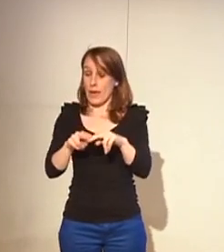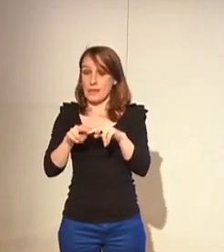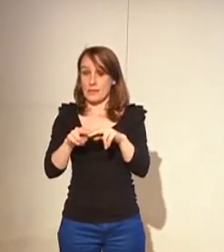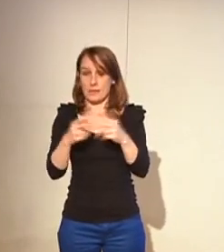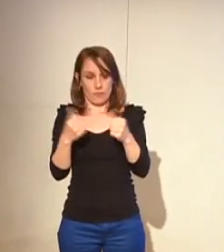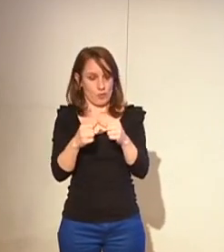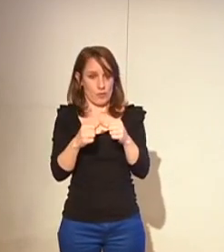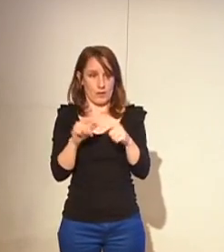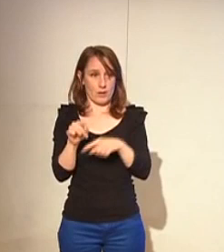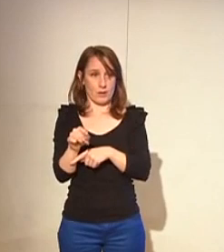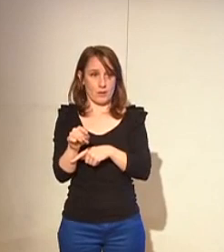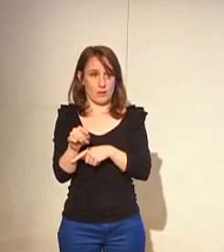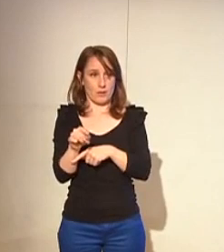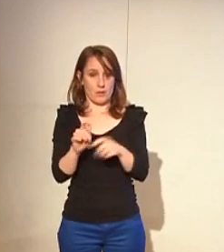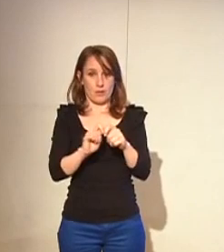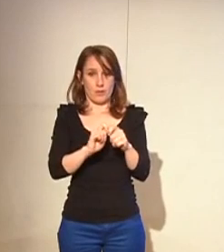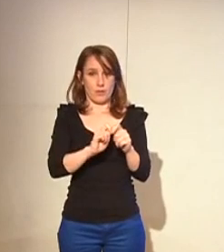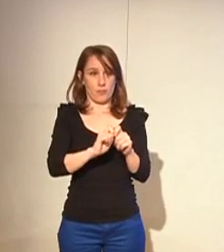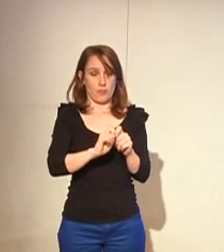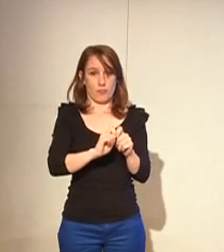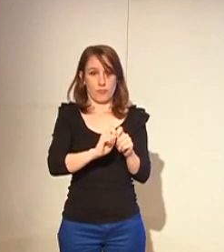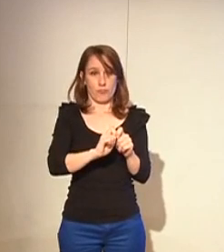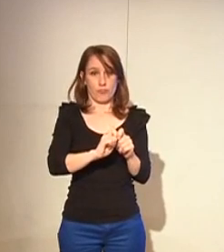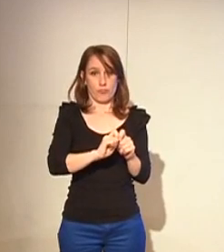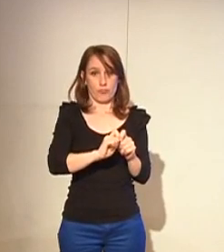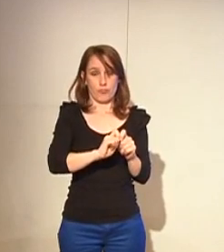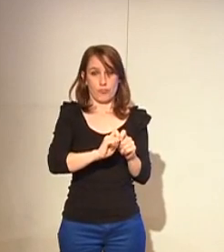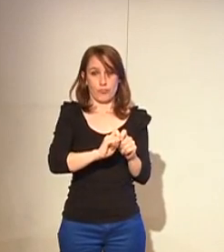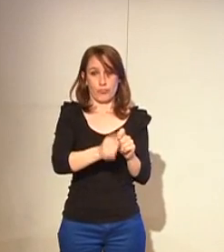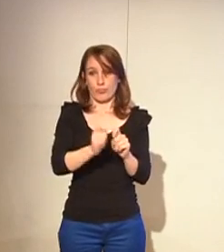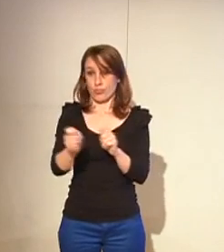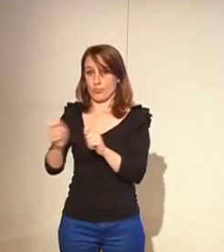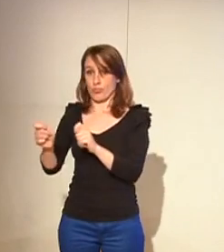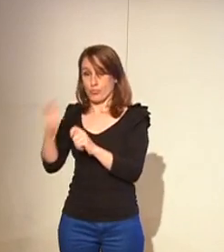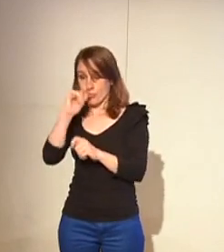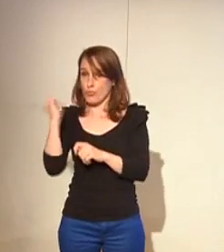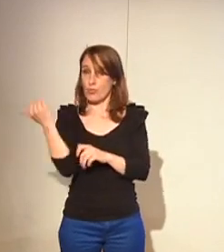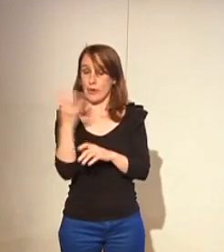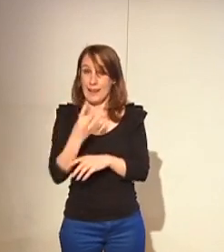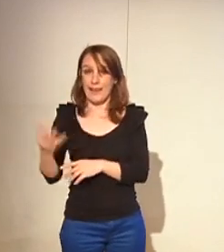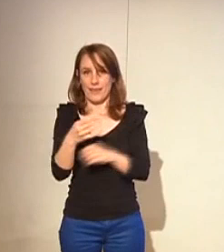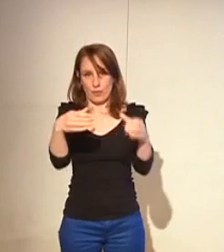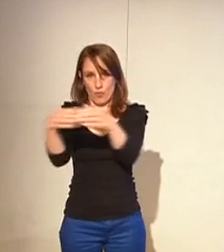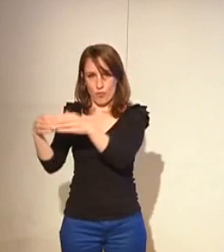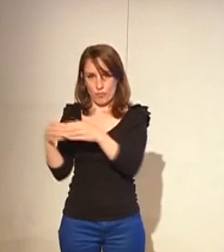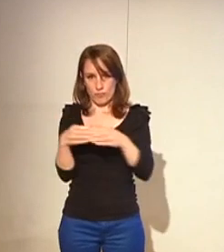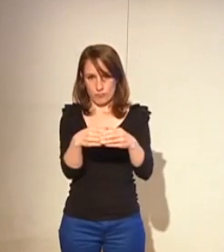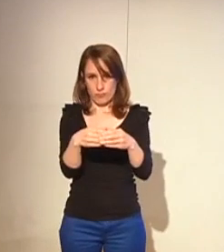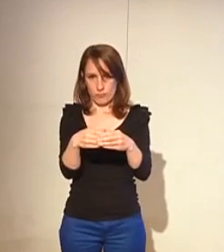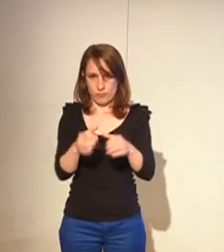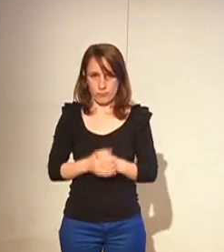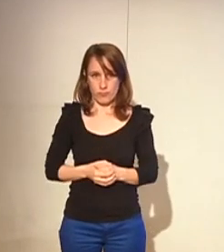réparti euh à au à la proportionnelle entre les quatre groupes et